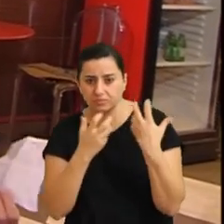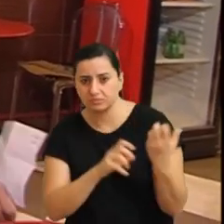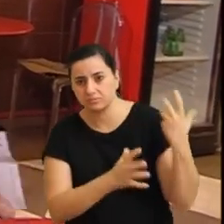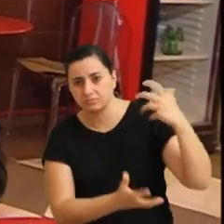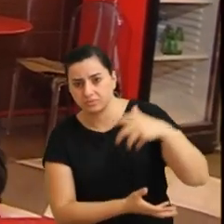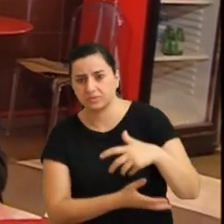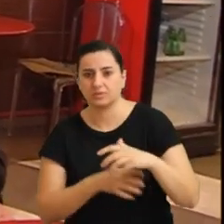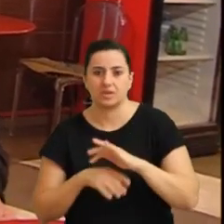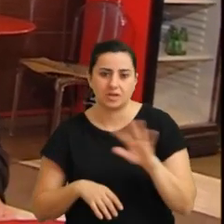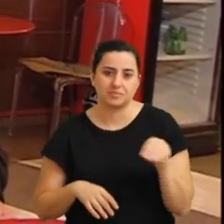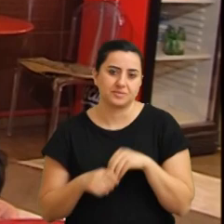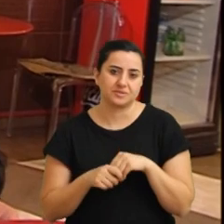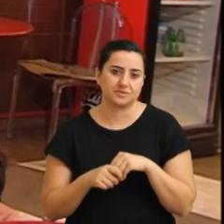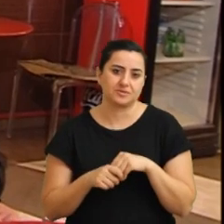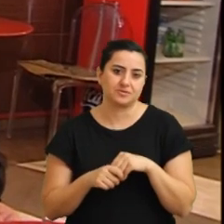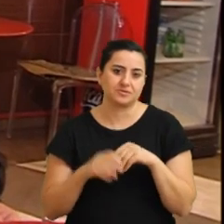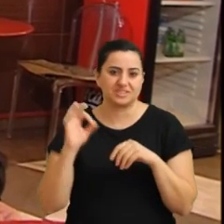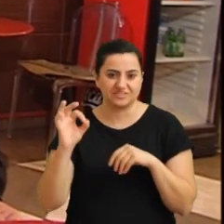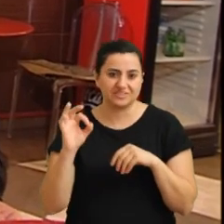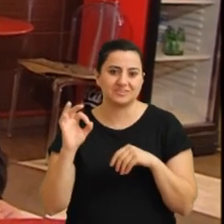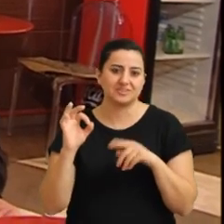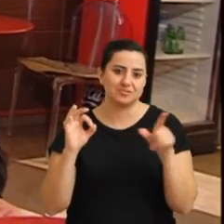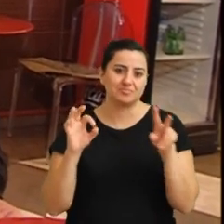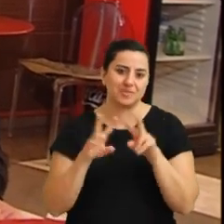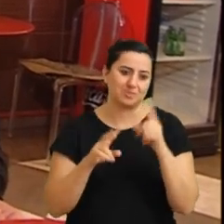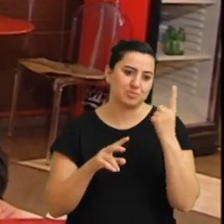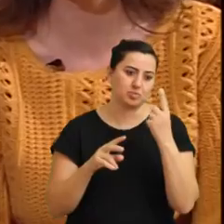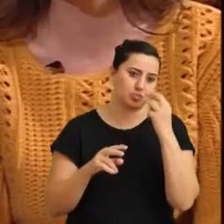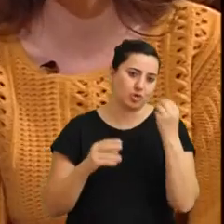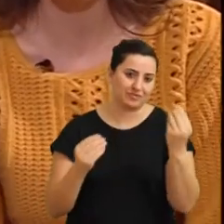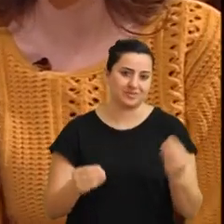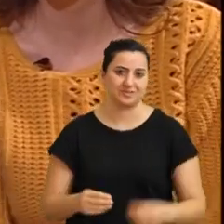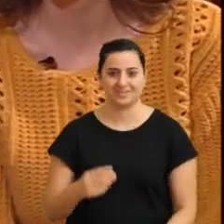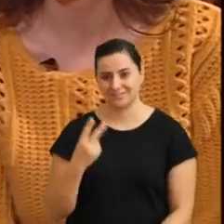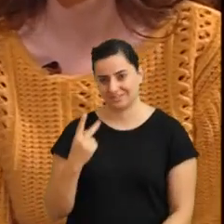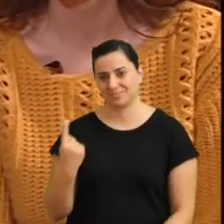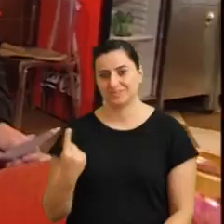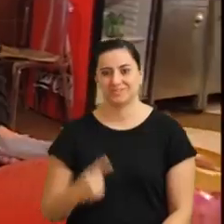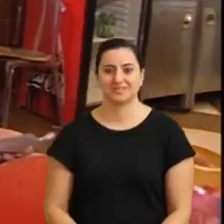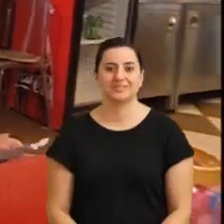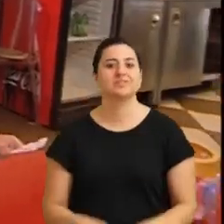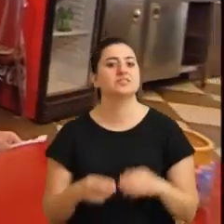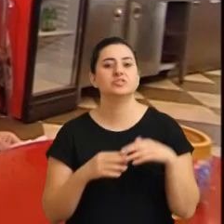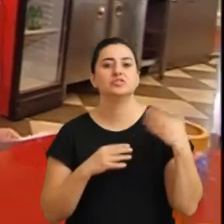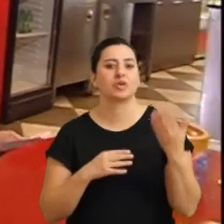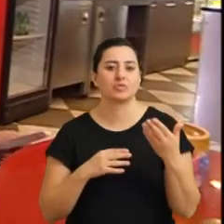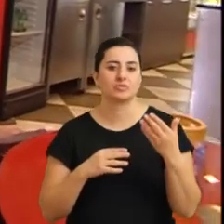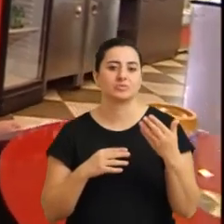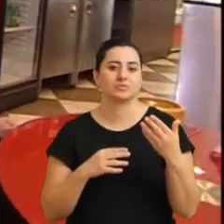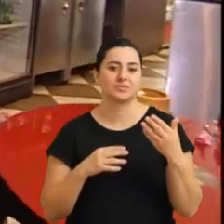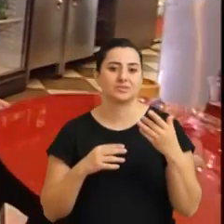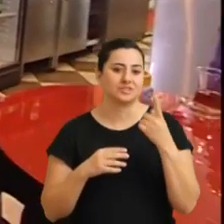kazana döktü. Oradan Pelin'e 0 puan, Mert'e 1 puan. 2-1. Sonra ne yaptık?